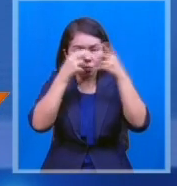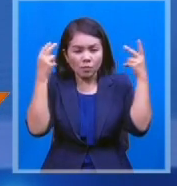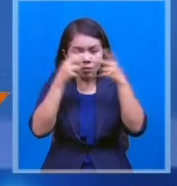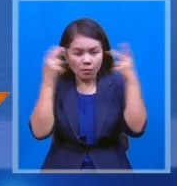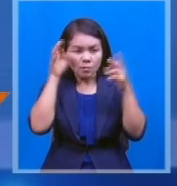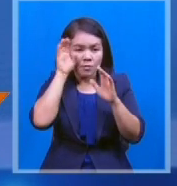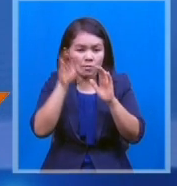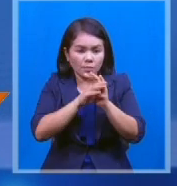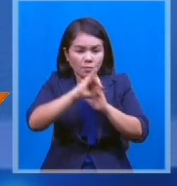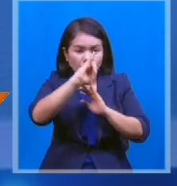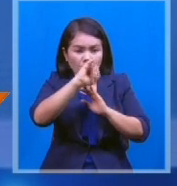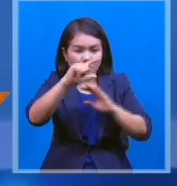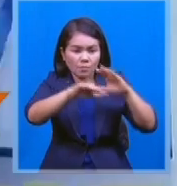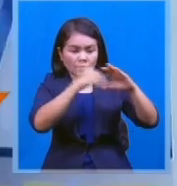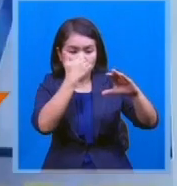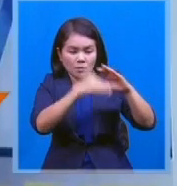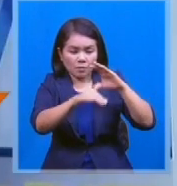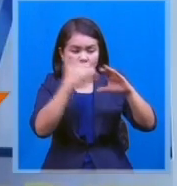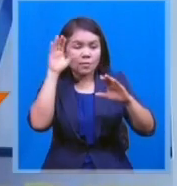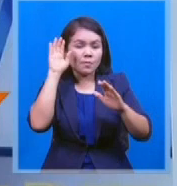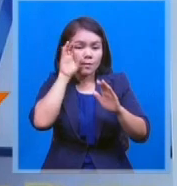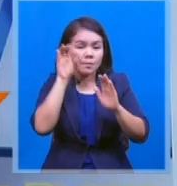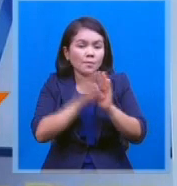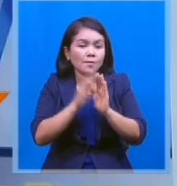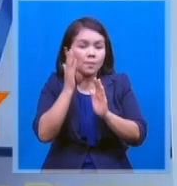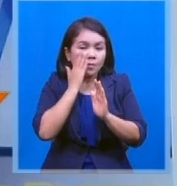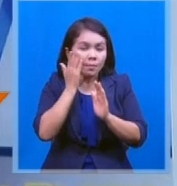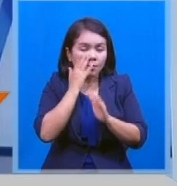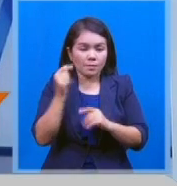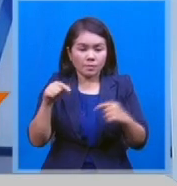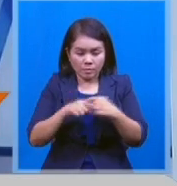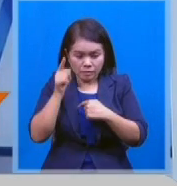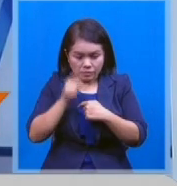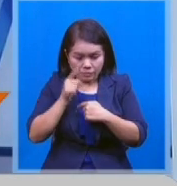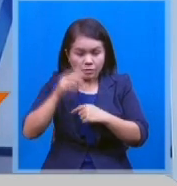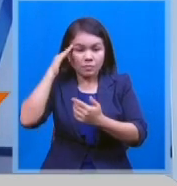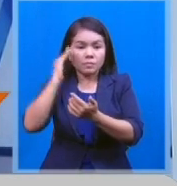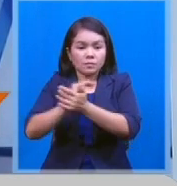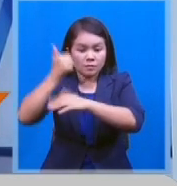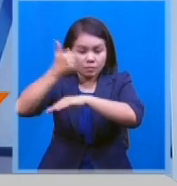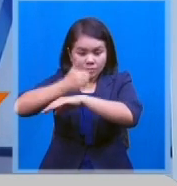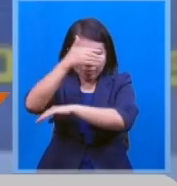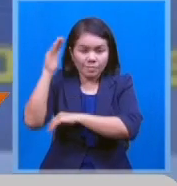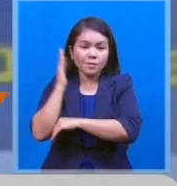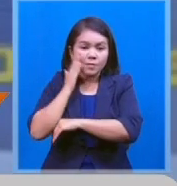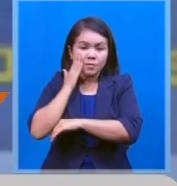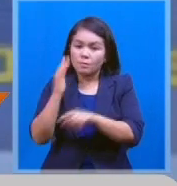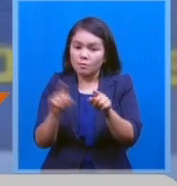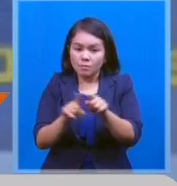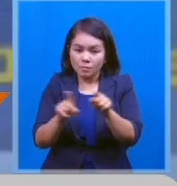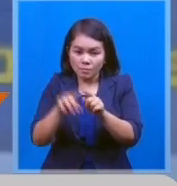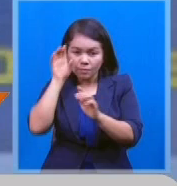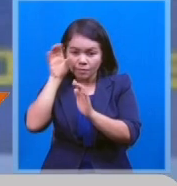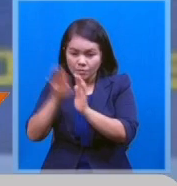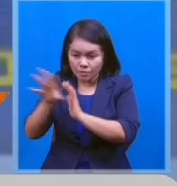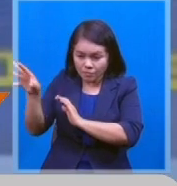ชัน LINE โดยใช้ภาพหน้าปกเนี่ยเป็นพลตำรวจเอกจักรทิพย์ชัยจินดาผู้บัญชาการตำรวจแห่งชาติและพลตำรวจโทสุร